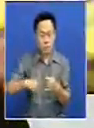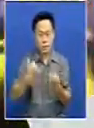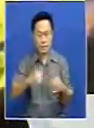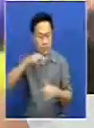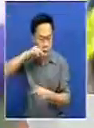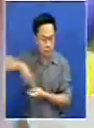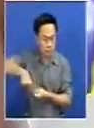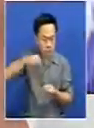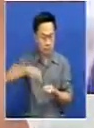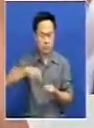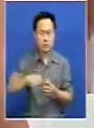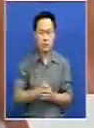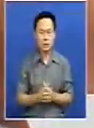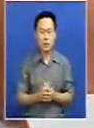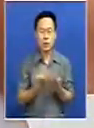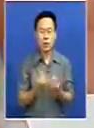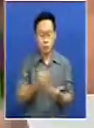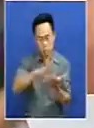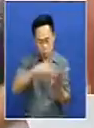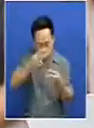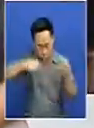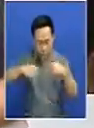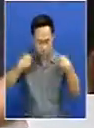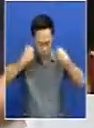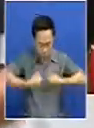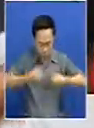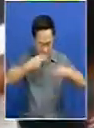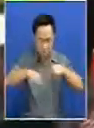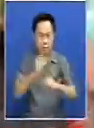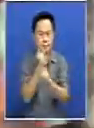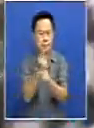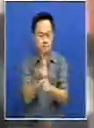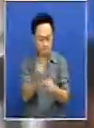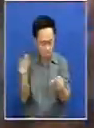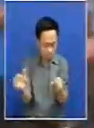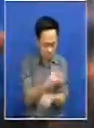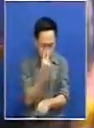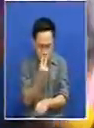ค่ะรวมถึงอีกอย่างนึงก็คือมาตรการของการควบคุมการแต่งกายก็เข้มงวดขึ้นด้วยค่ะ